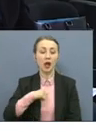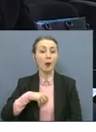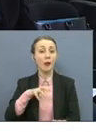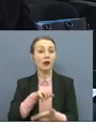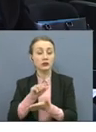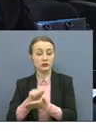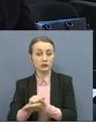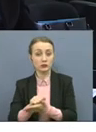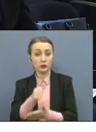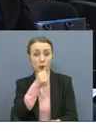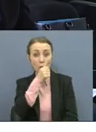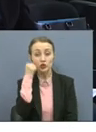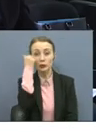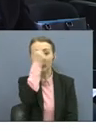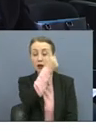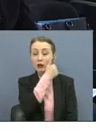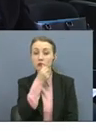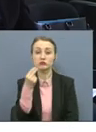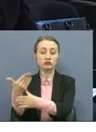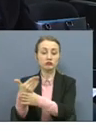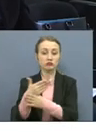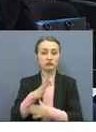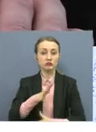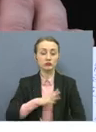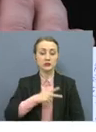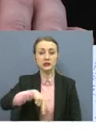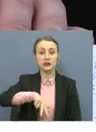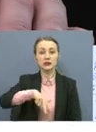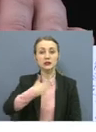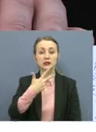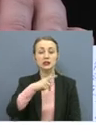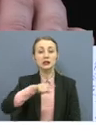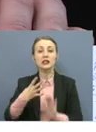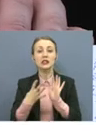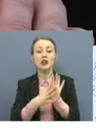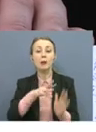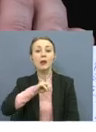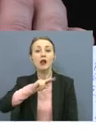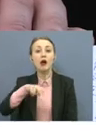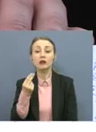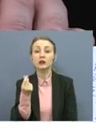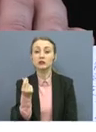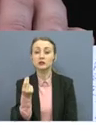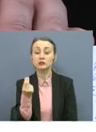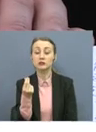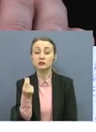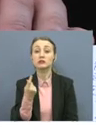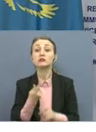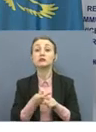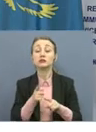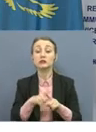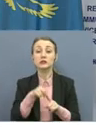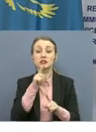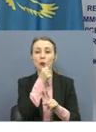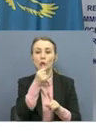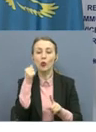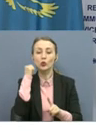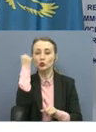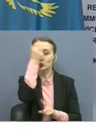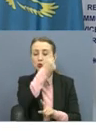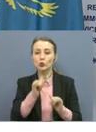шаруашылығы саласында 13, өнеркәсіп саласында 4 цех ашылды. Құрылыс саласында 27,3 мың шаршы метрден